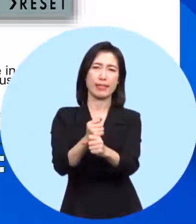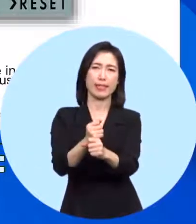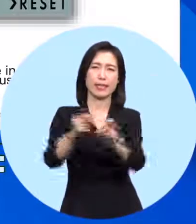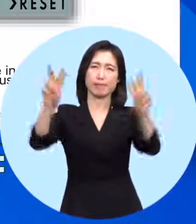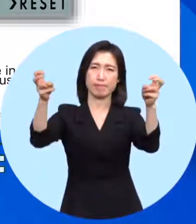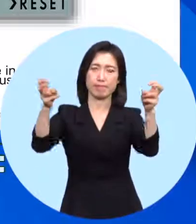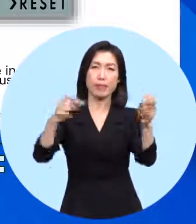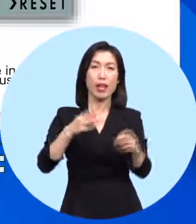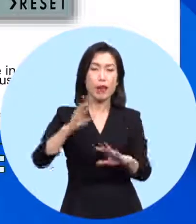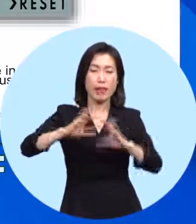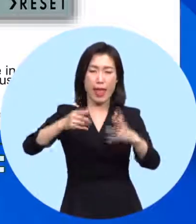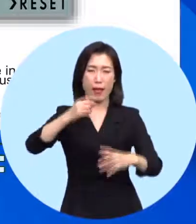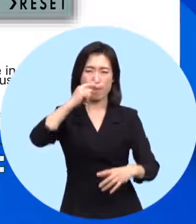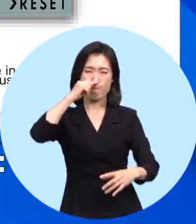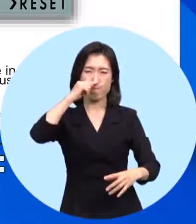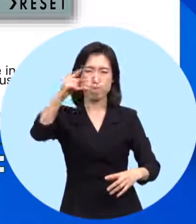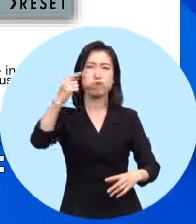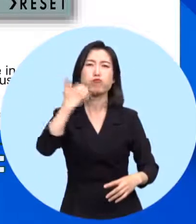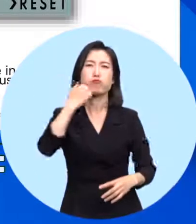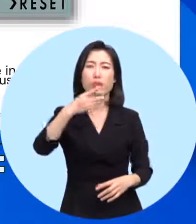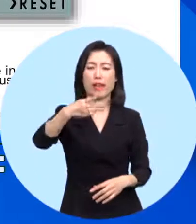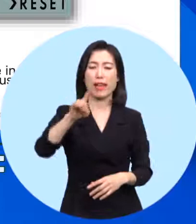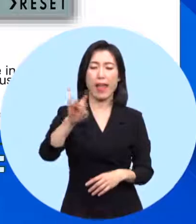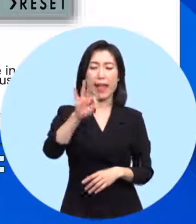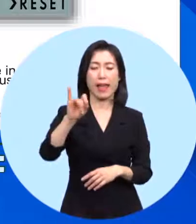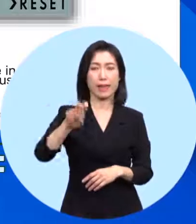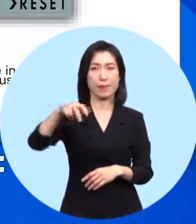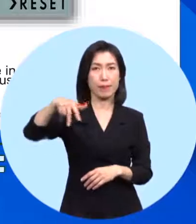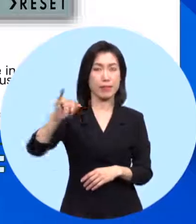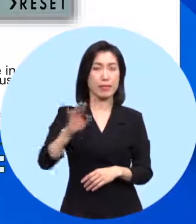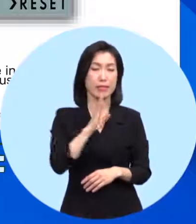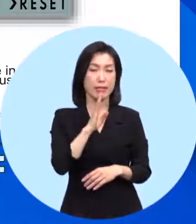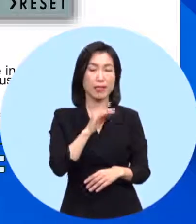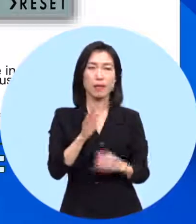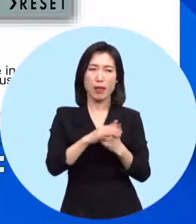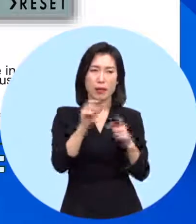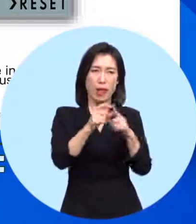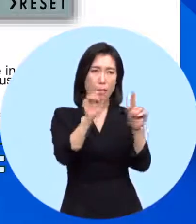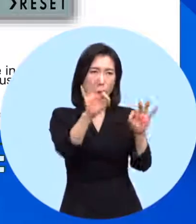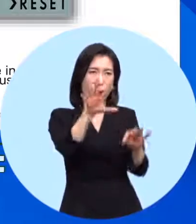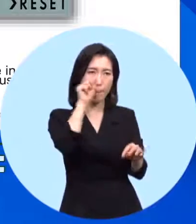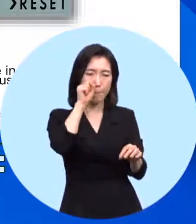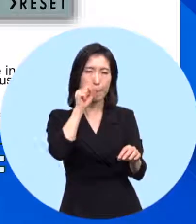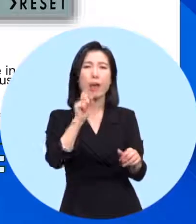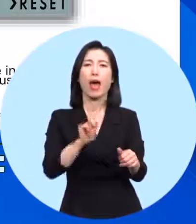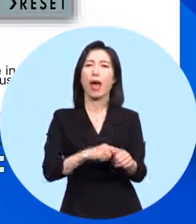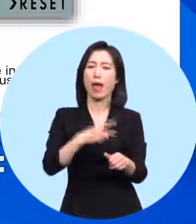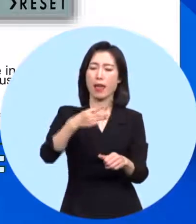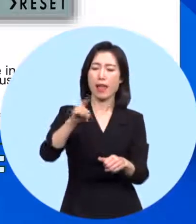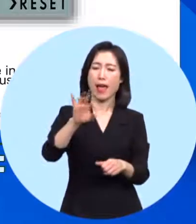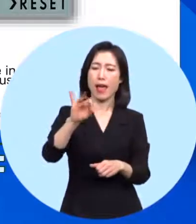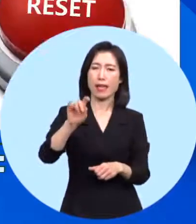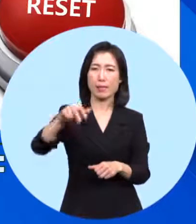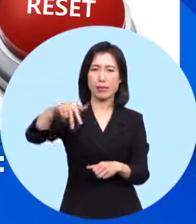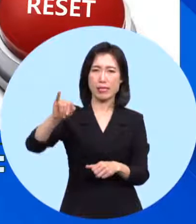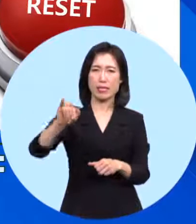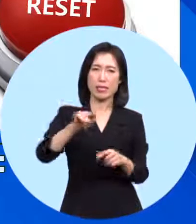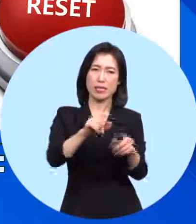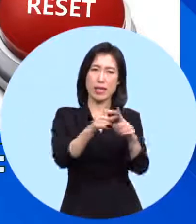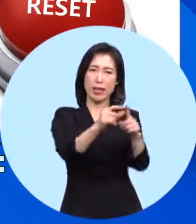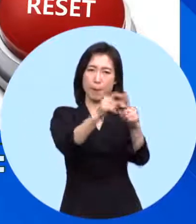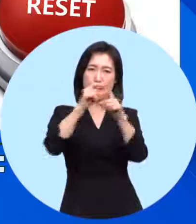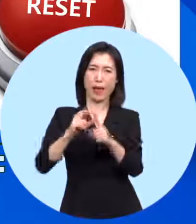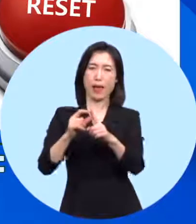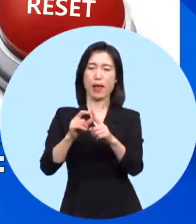타임지가 세계경제포럼과 협력해서 파트너십으로 저 타임지 특별호를 저렇게